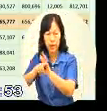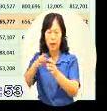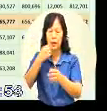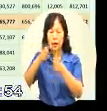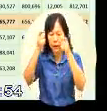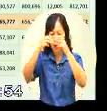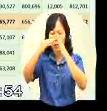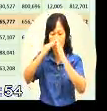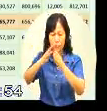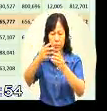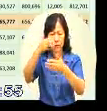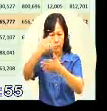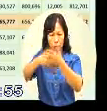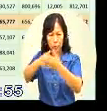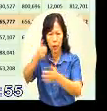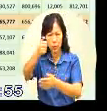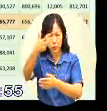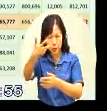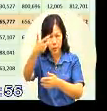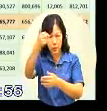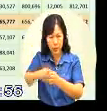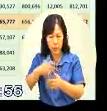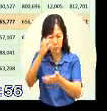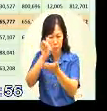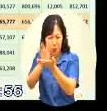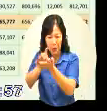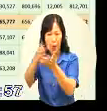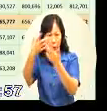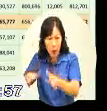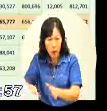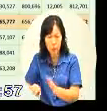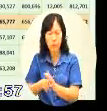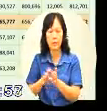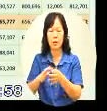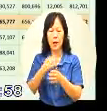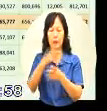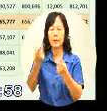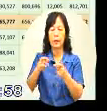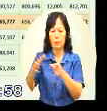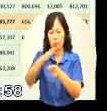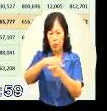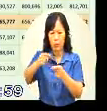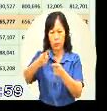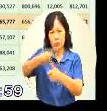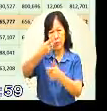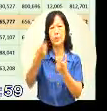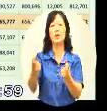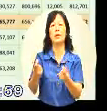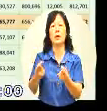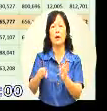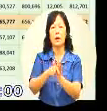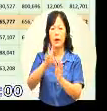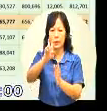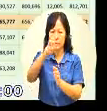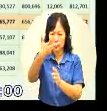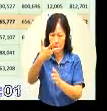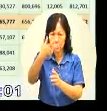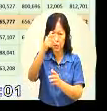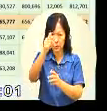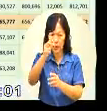57亿吗？有很多很多理由，结果呢这一年预算呢还是全国第一名的，74亿。